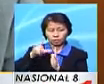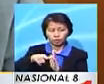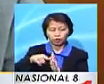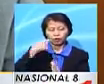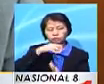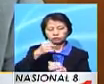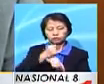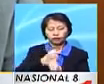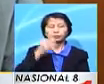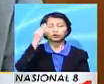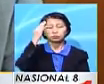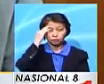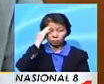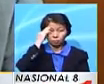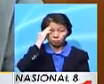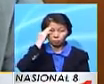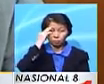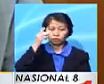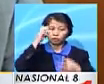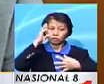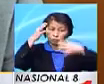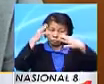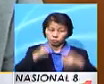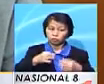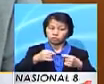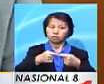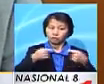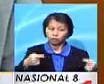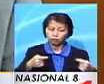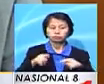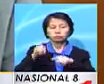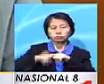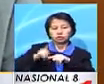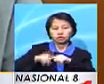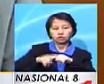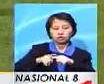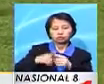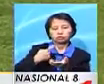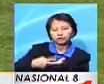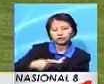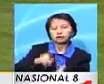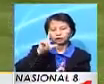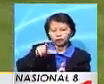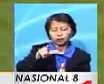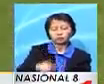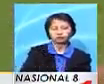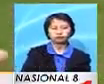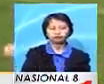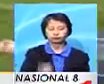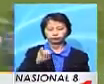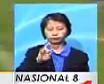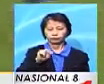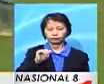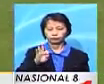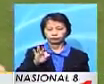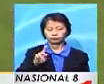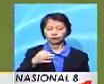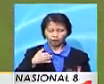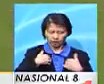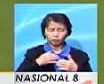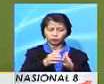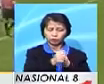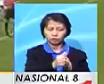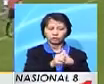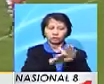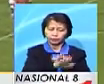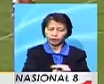kita dapat mengetahui keputusannya itu adalah bergantung kepada hasil perundingan. Irfan pernah mengendalikan skuad Penyu sebelum